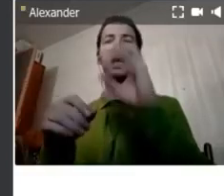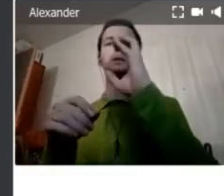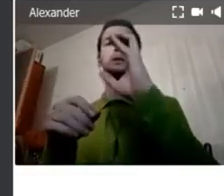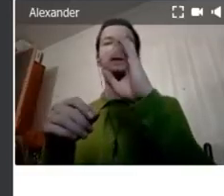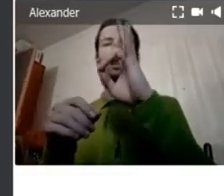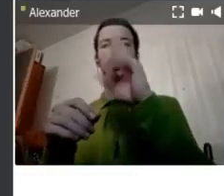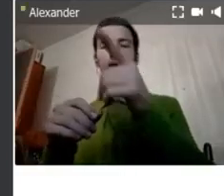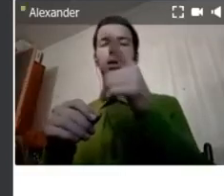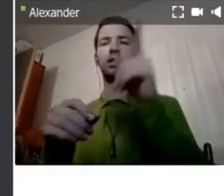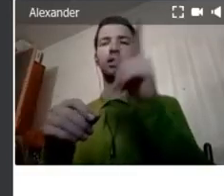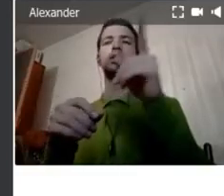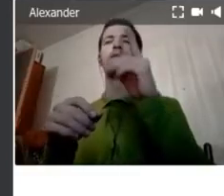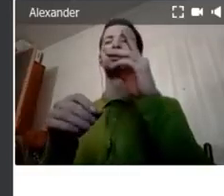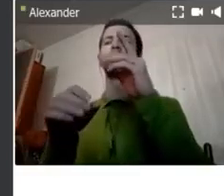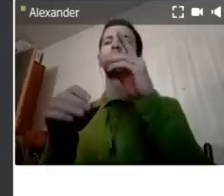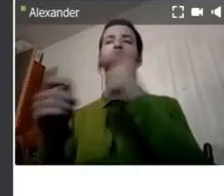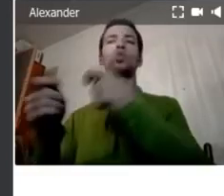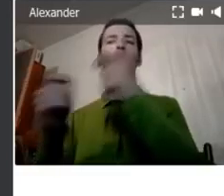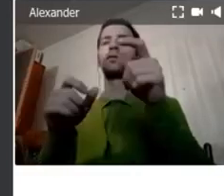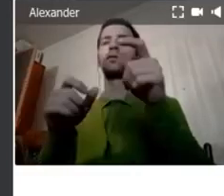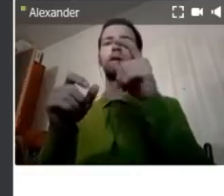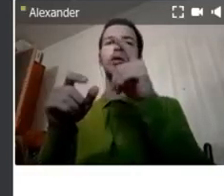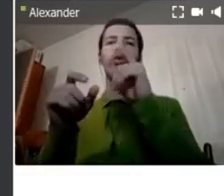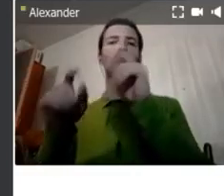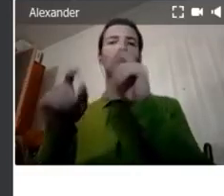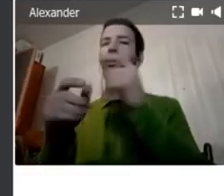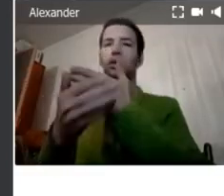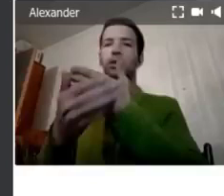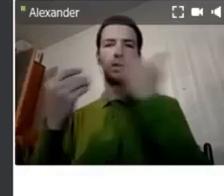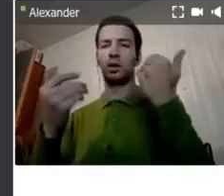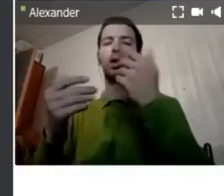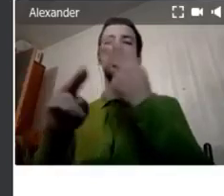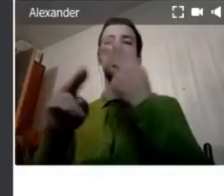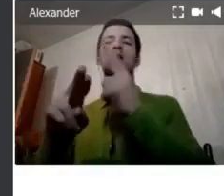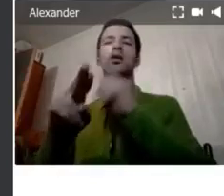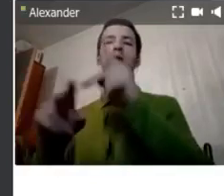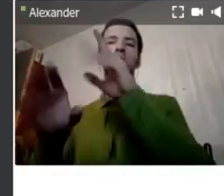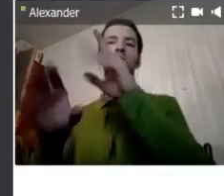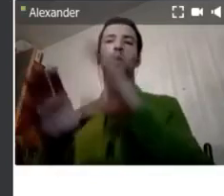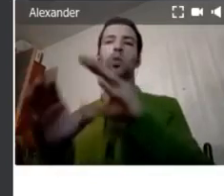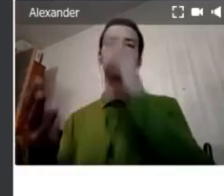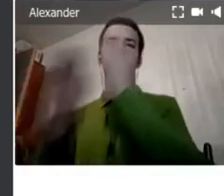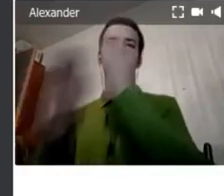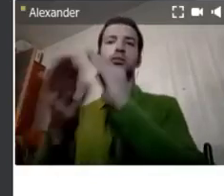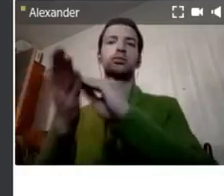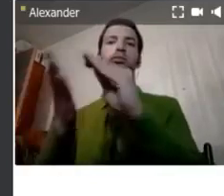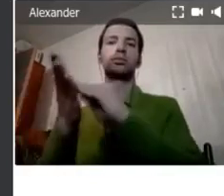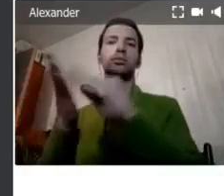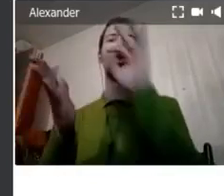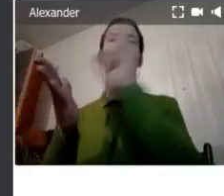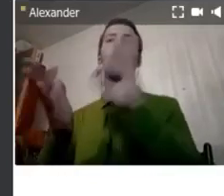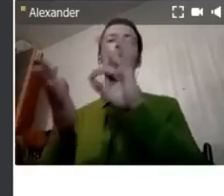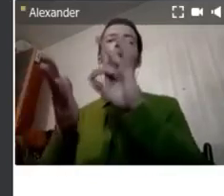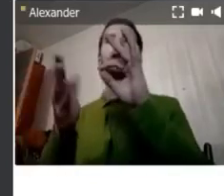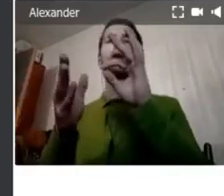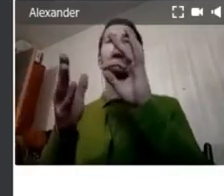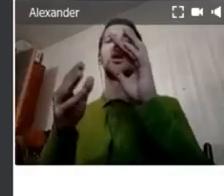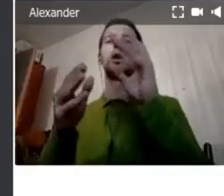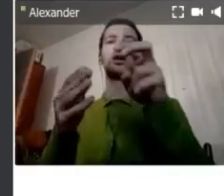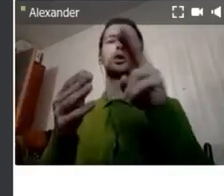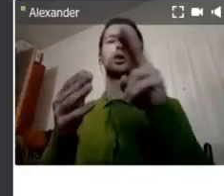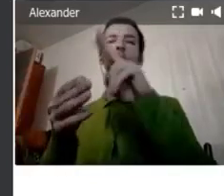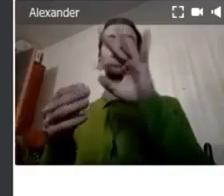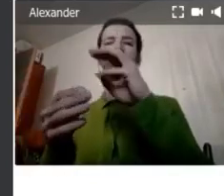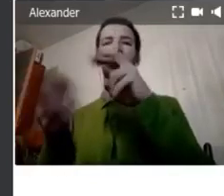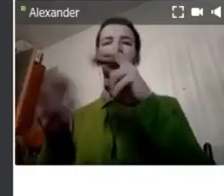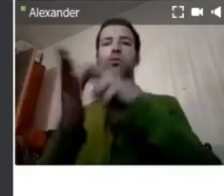проблема, потому что компания регулярно организовывает мероприятия, проходит различные события глобальные, например, в ноябре